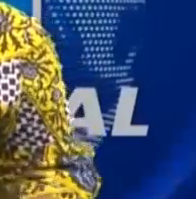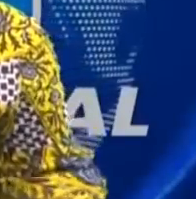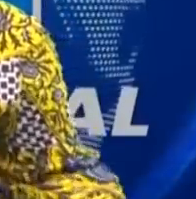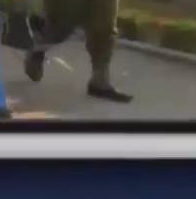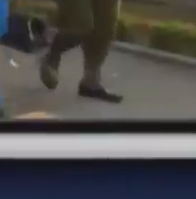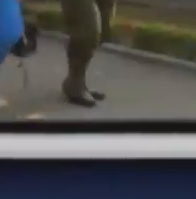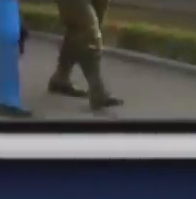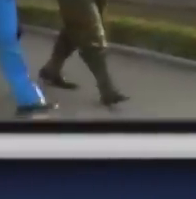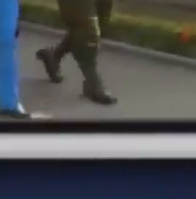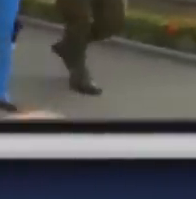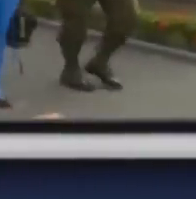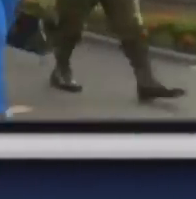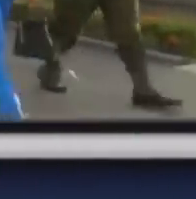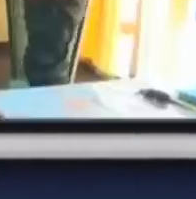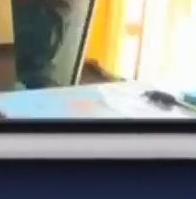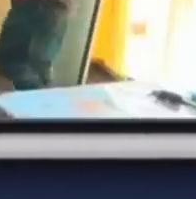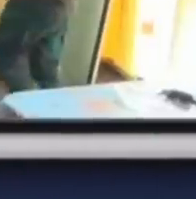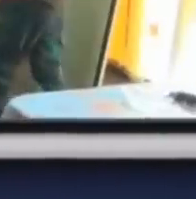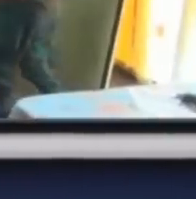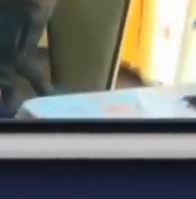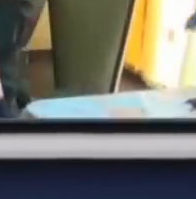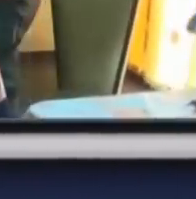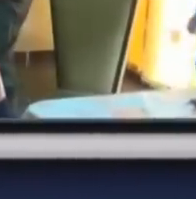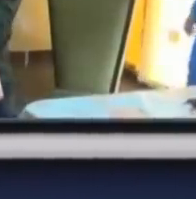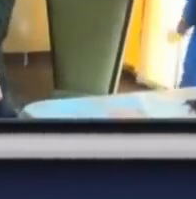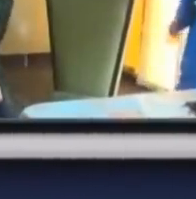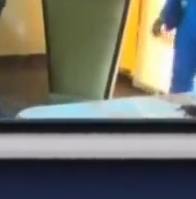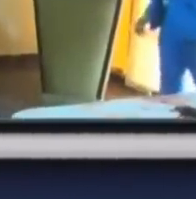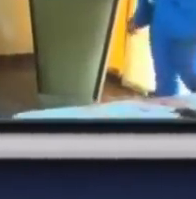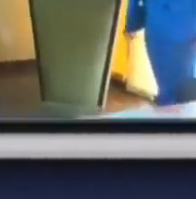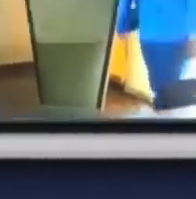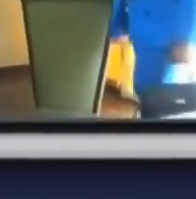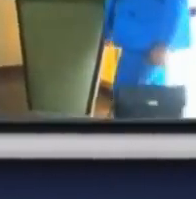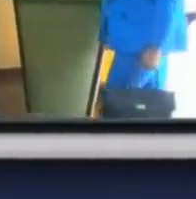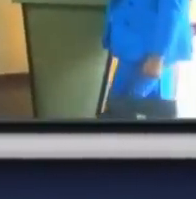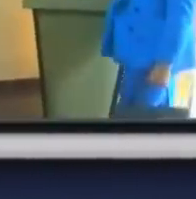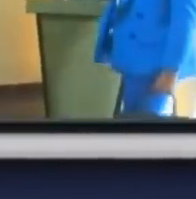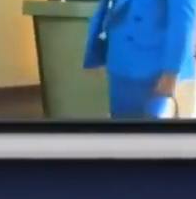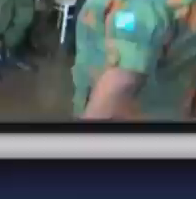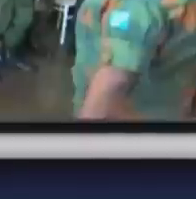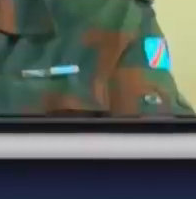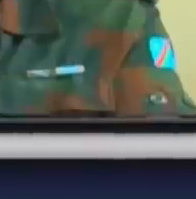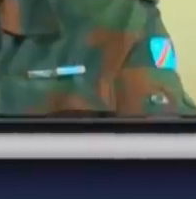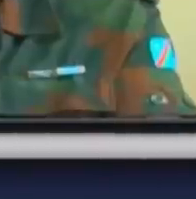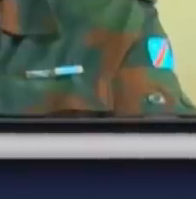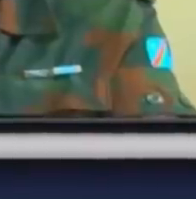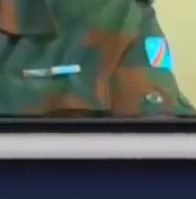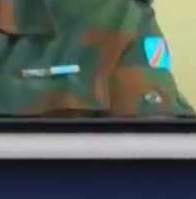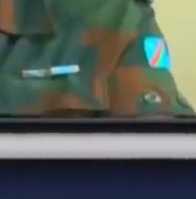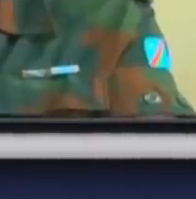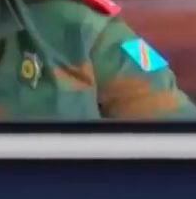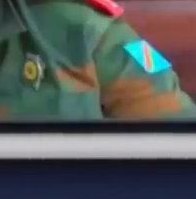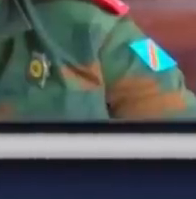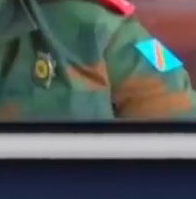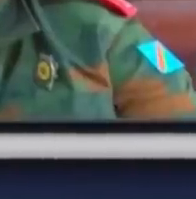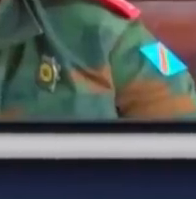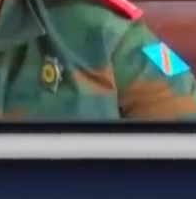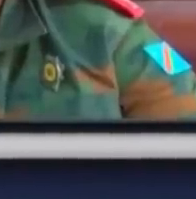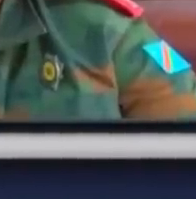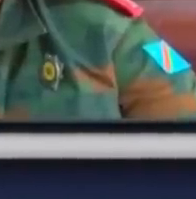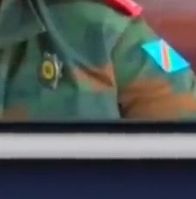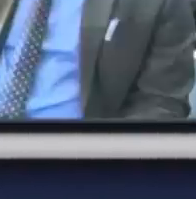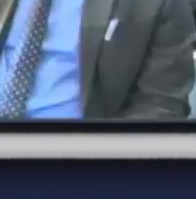Au sommaire ce soir, un civil non dépendant d'un militaire ne peut pas habiter le camp. Le recensement des familles au